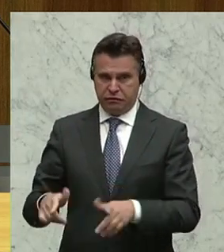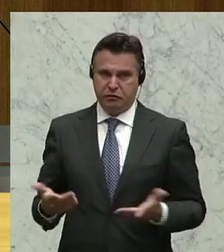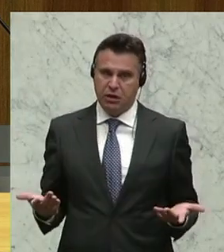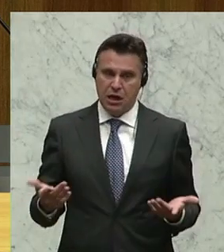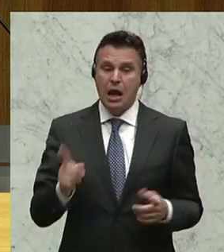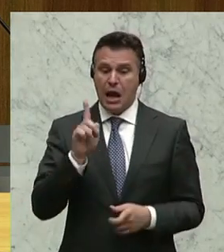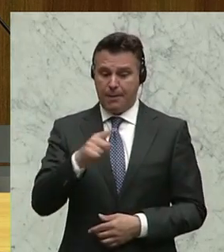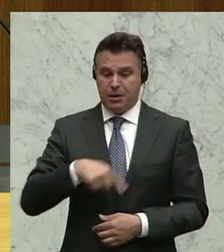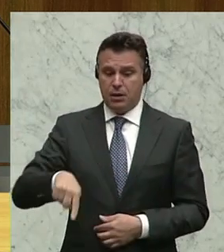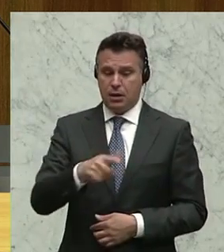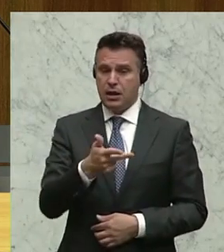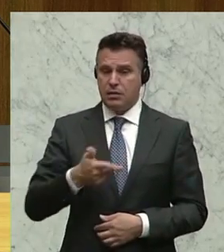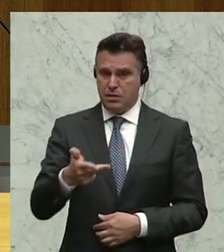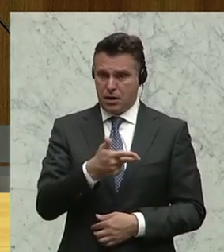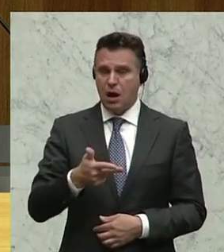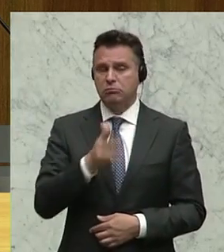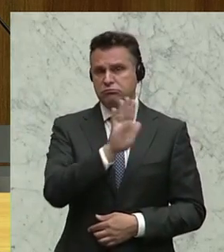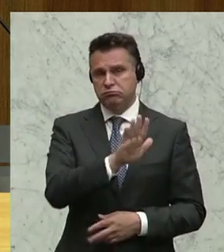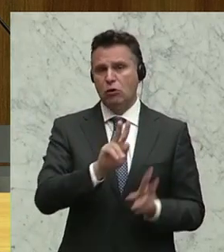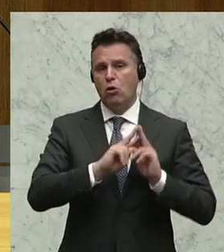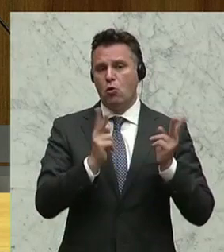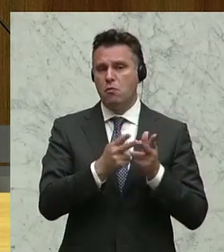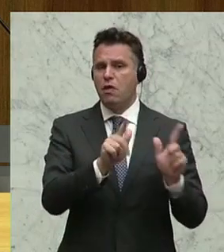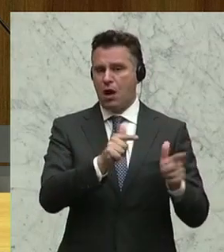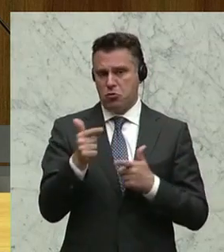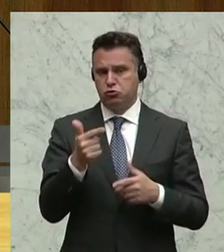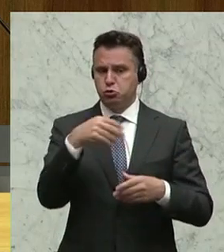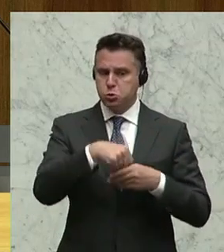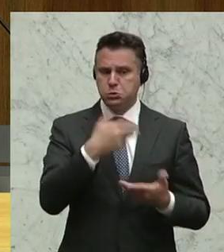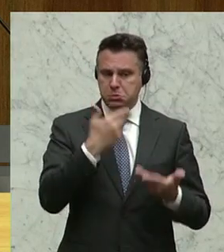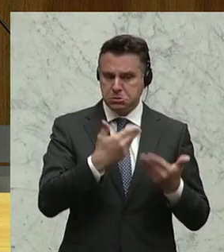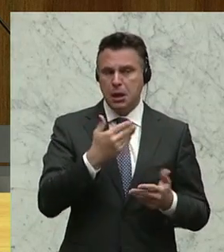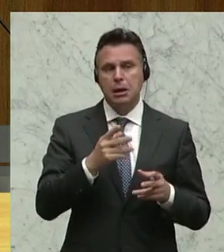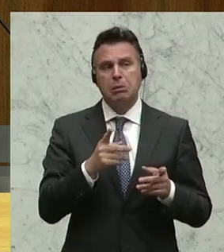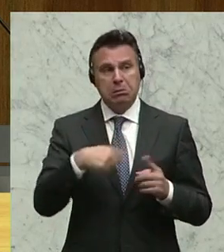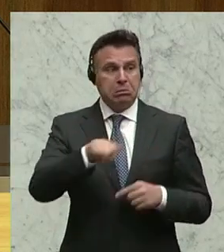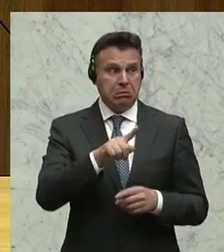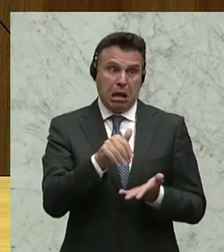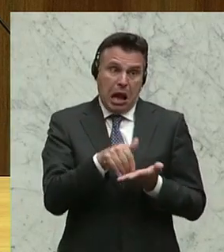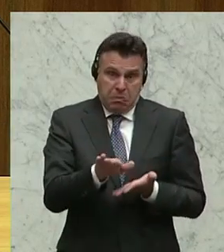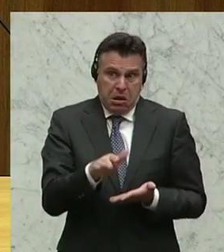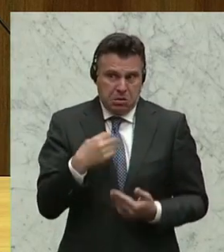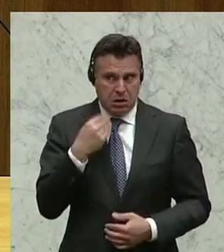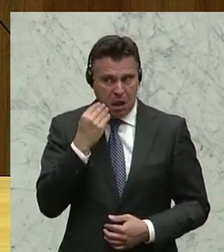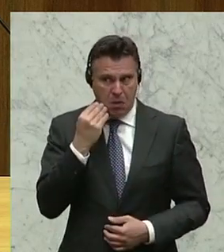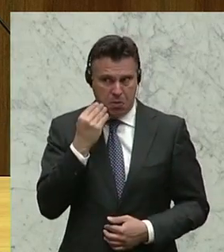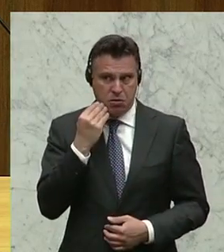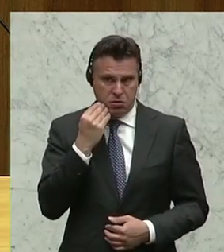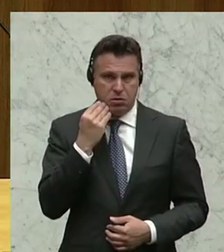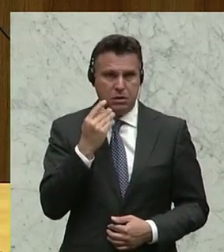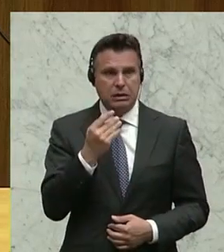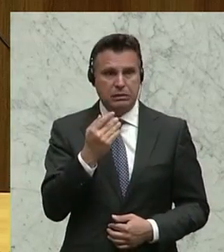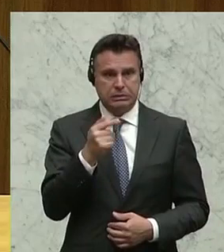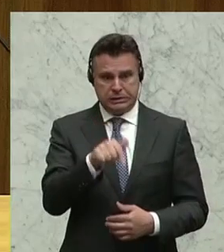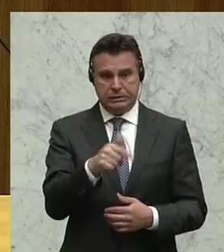außer dass sie eben im Umweltausschuss behandelt worden sind, dass sie vermutlich abgelehnt werden und dass sie alle drei von den